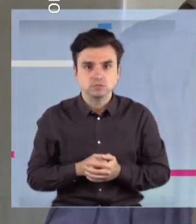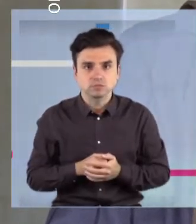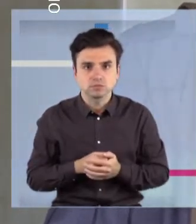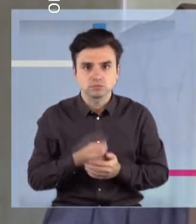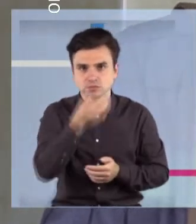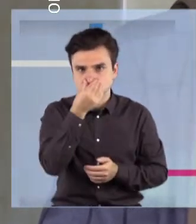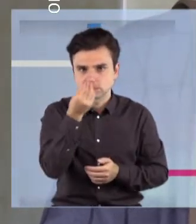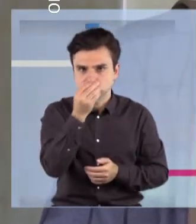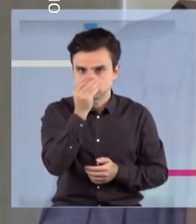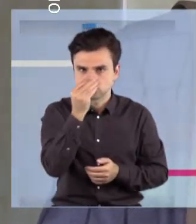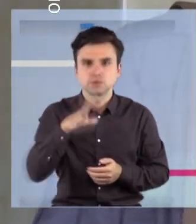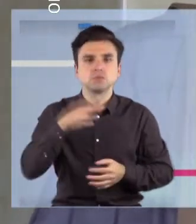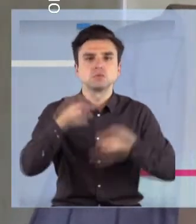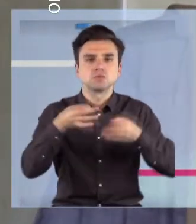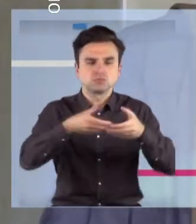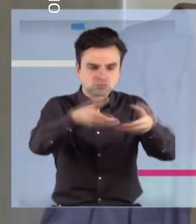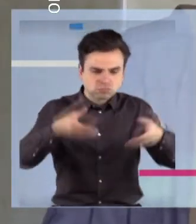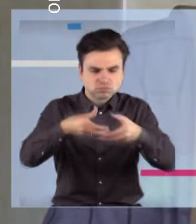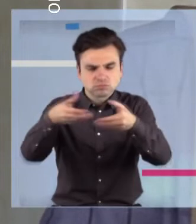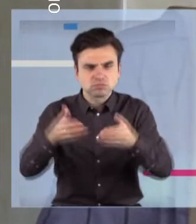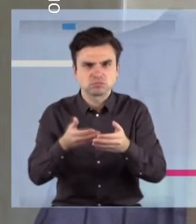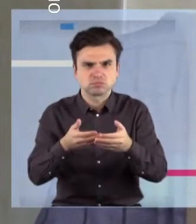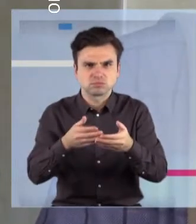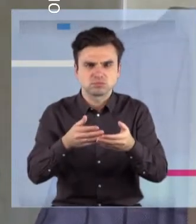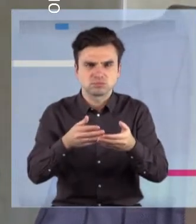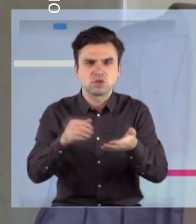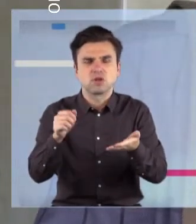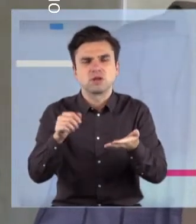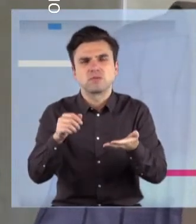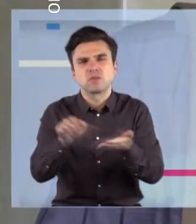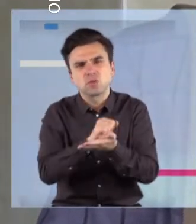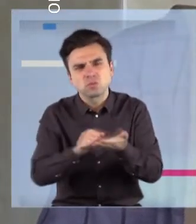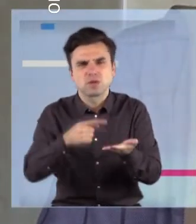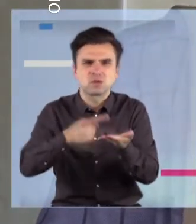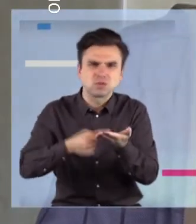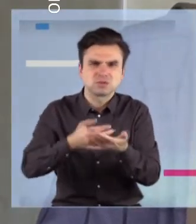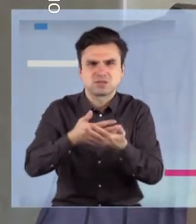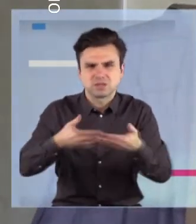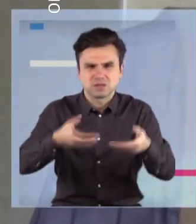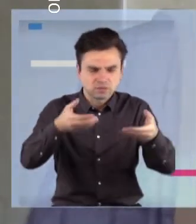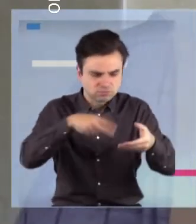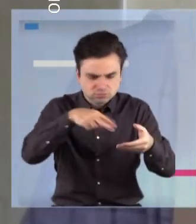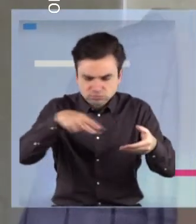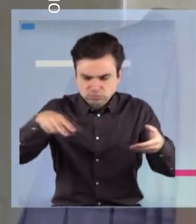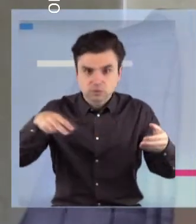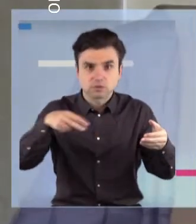ще потерпіла. І так, в принципі, після їх допиту у нас залишилось лише